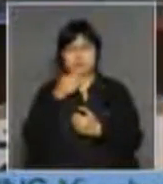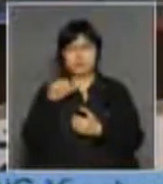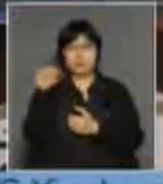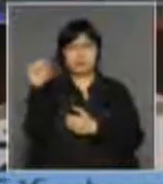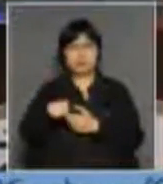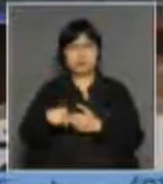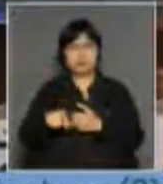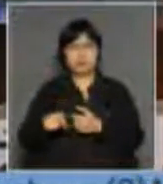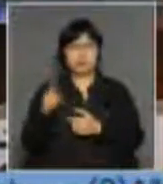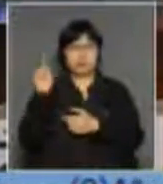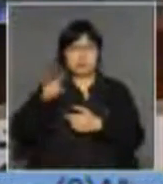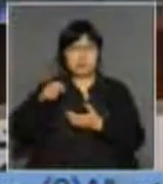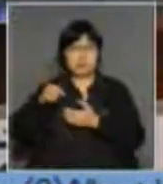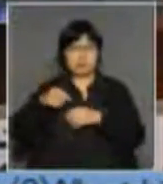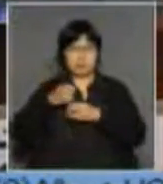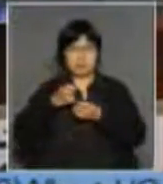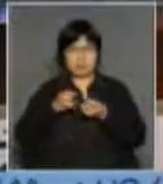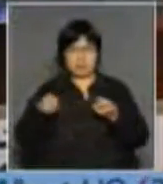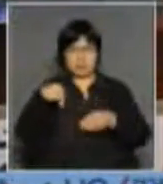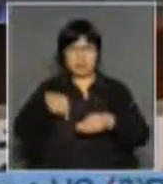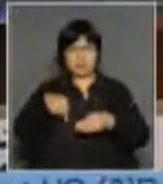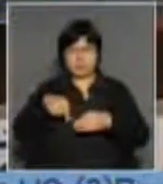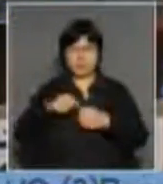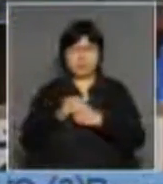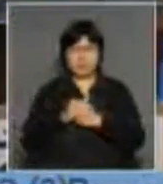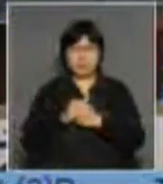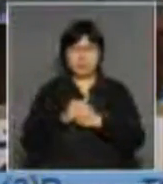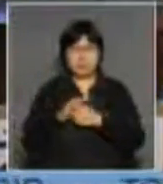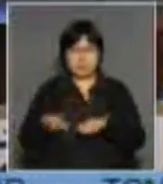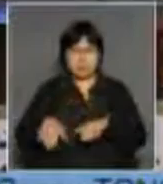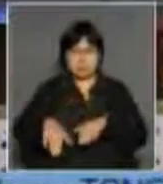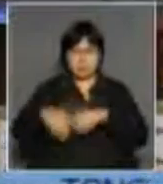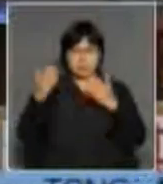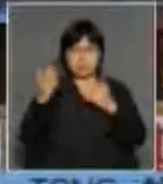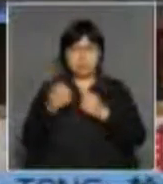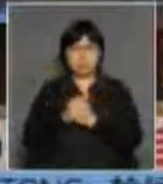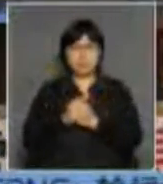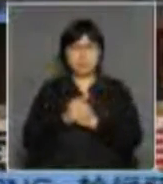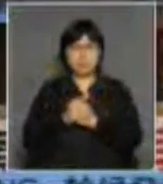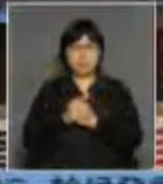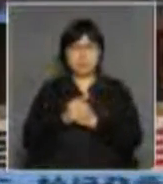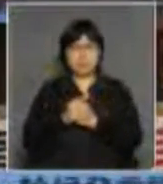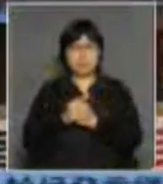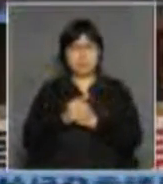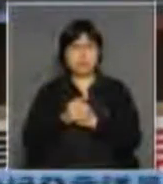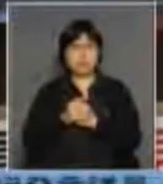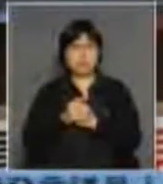起跑線。原來他一開始即直情是在一個